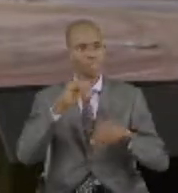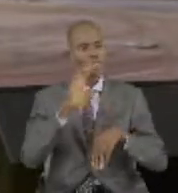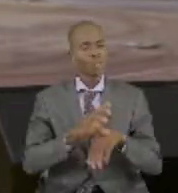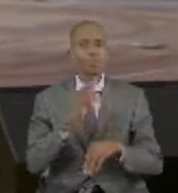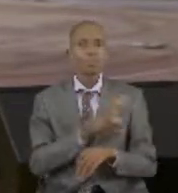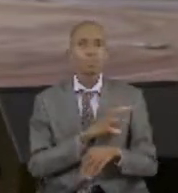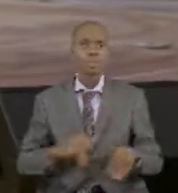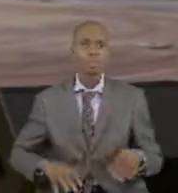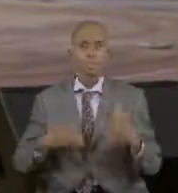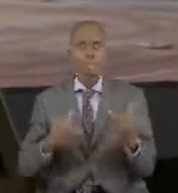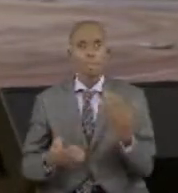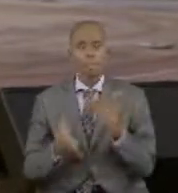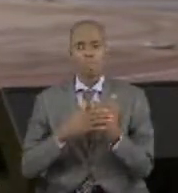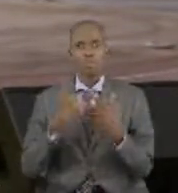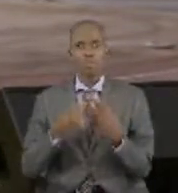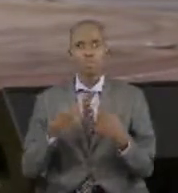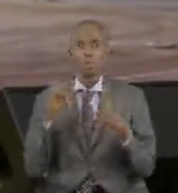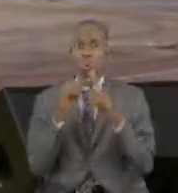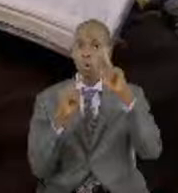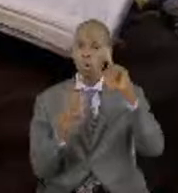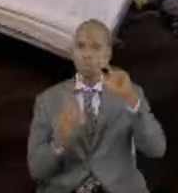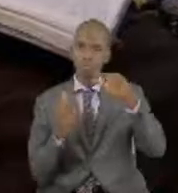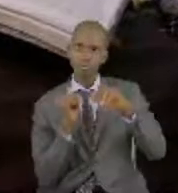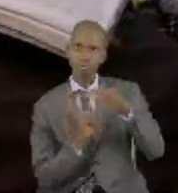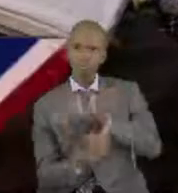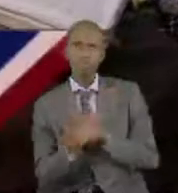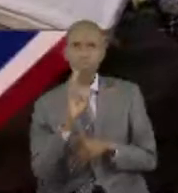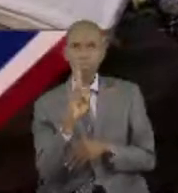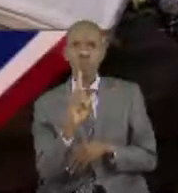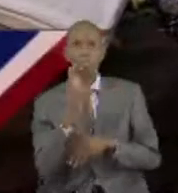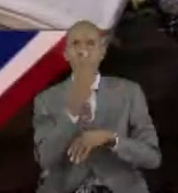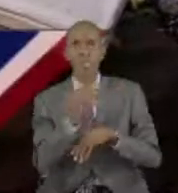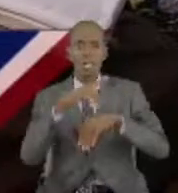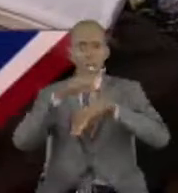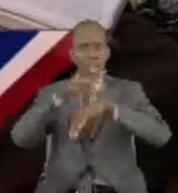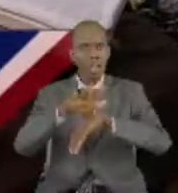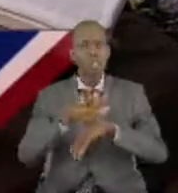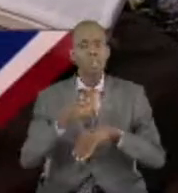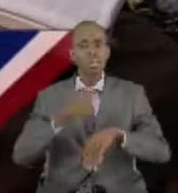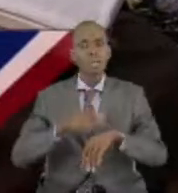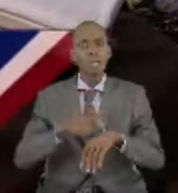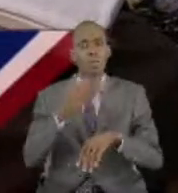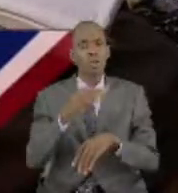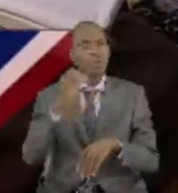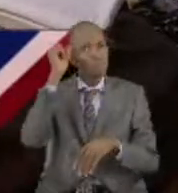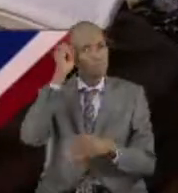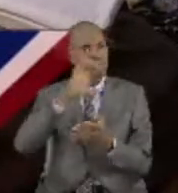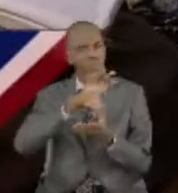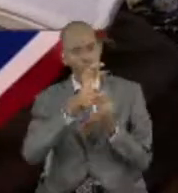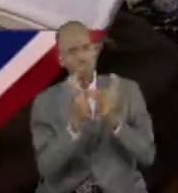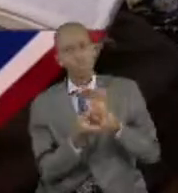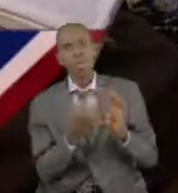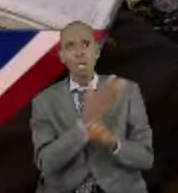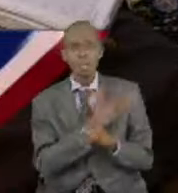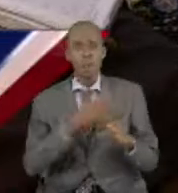dans l'église de Christ. Repartons au premier élément ici. C'est quoi? C'est la période primaire de sa conversion